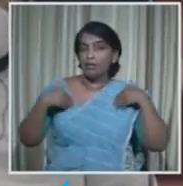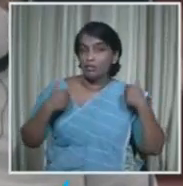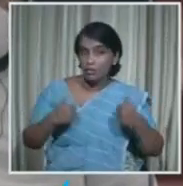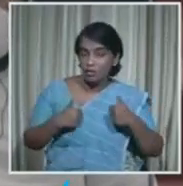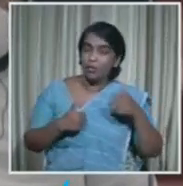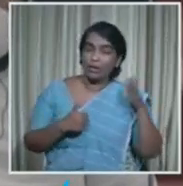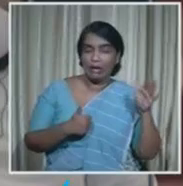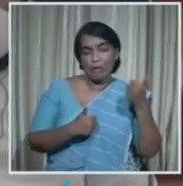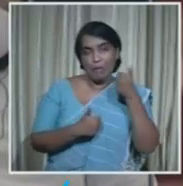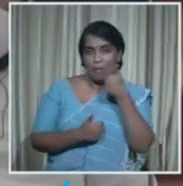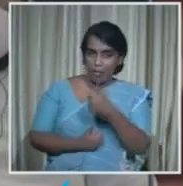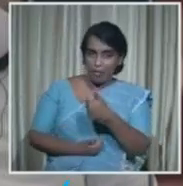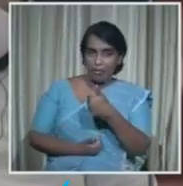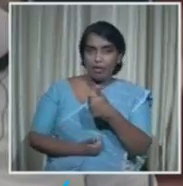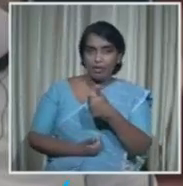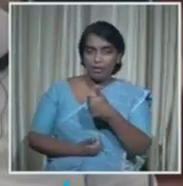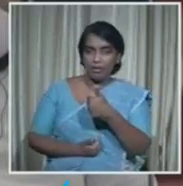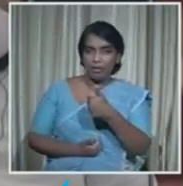hodai